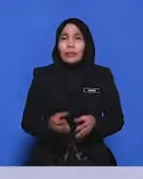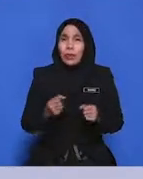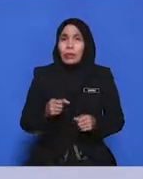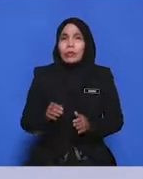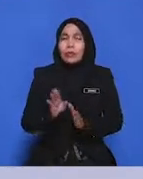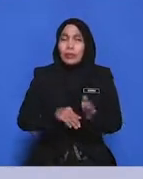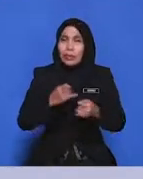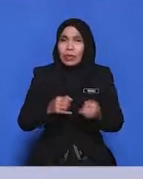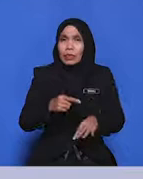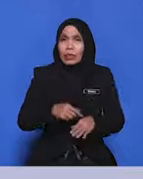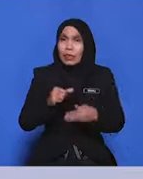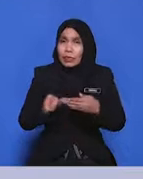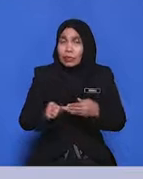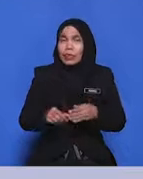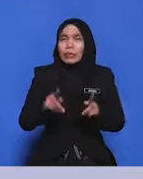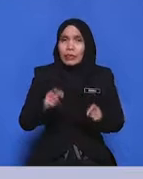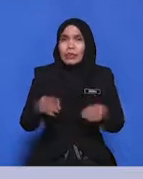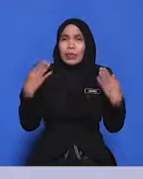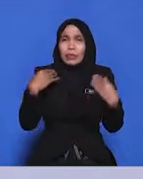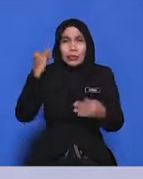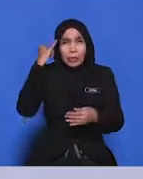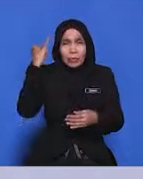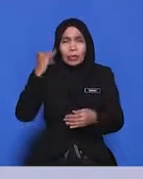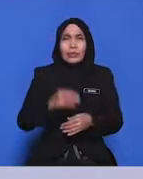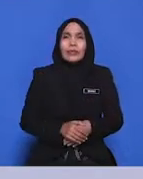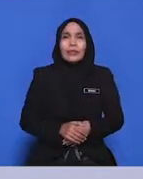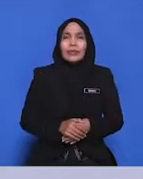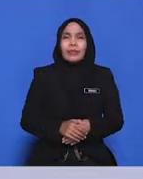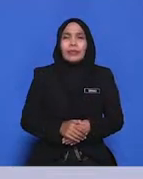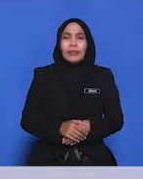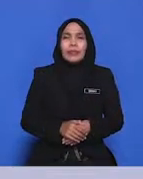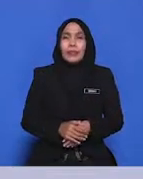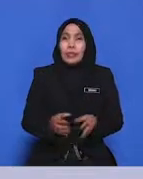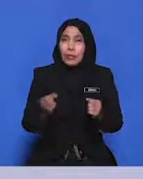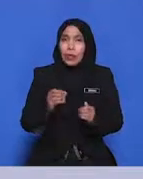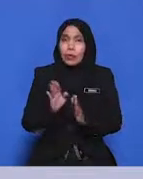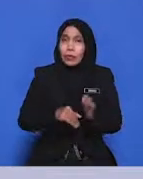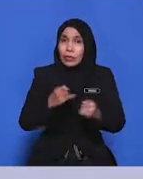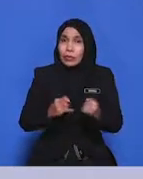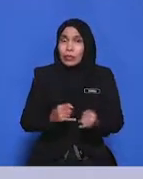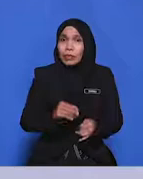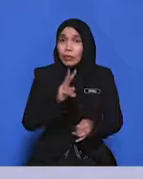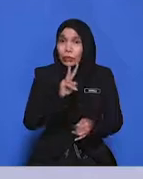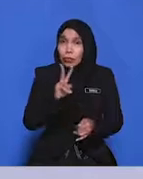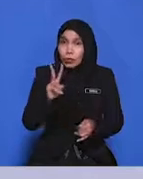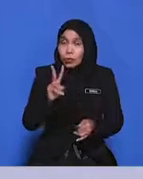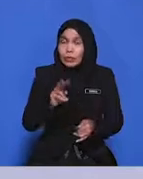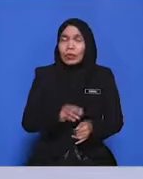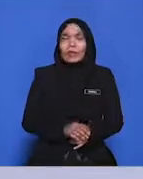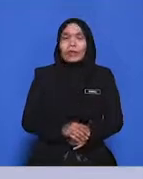dia berilmu. Dan barang siapa hendak berjaya dalam kedua-duanya, hendaklah juga